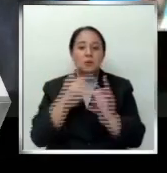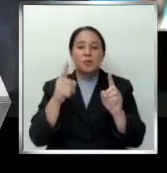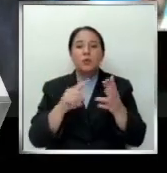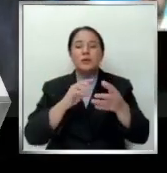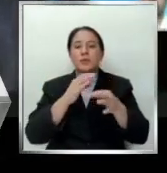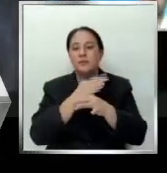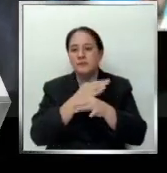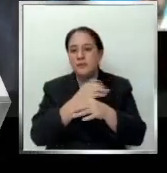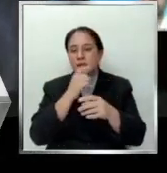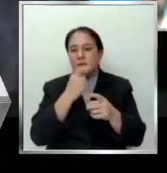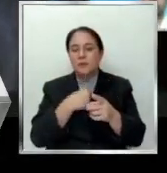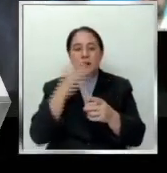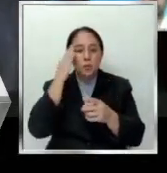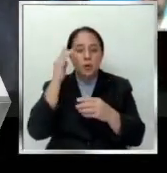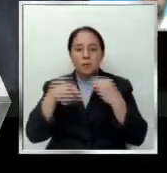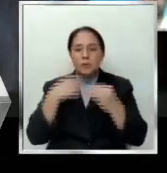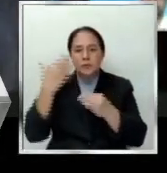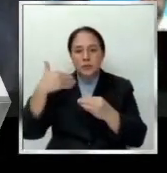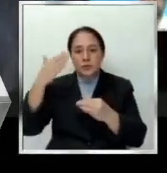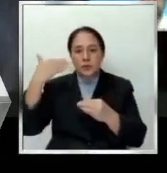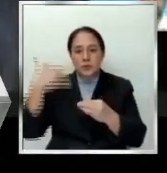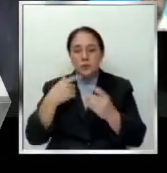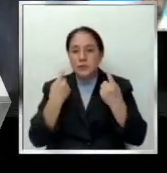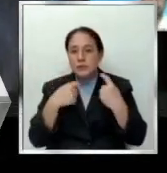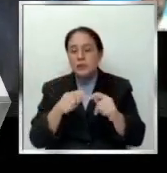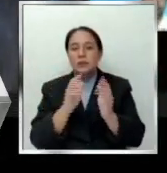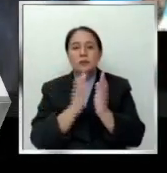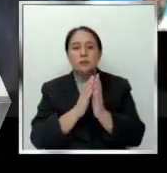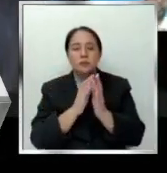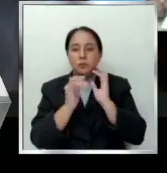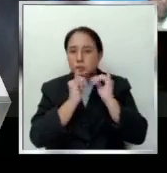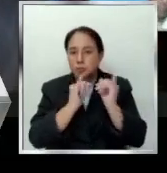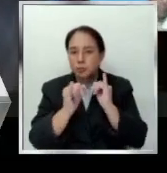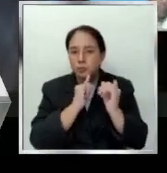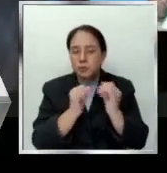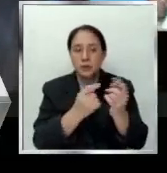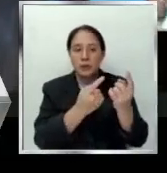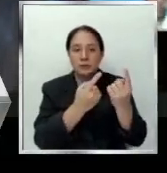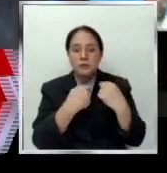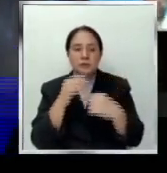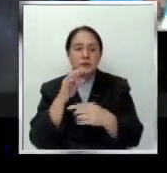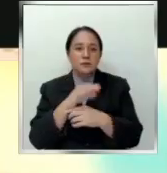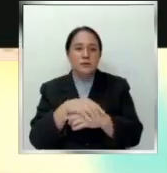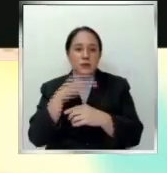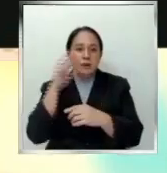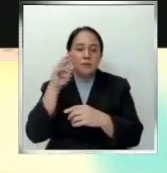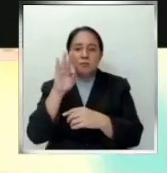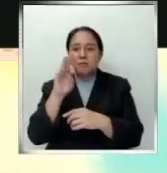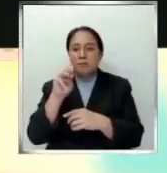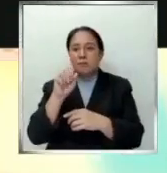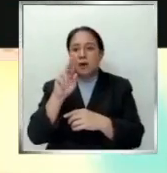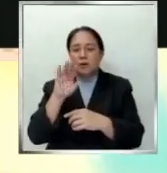sa kasaysayan. Sinusubukan po namin kunin ang pahayag ng kampo ng mga Marcos. When